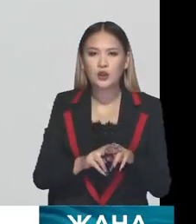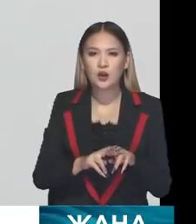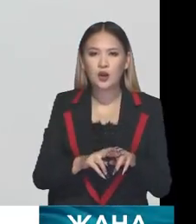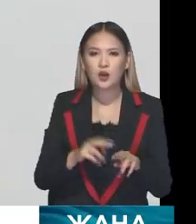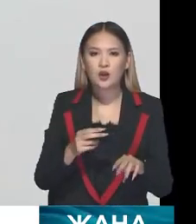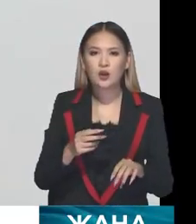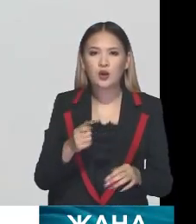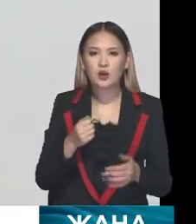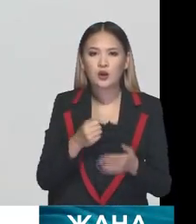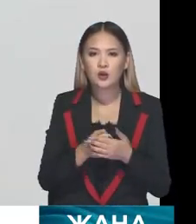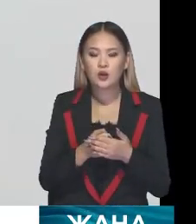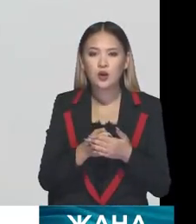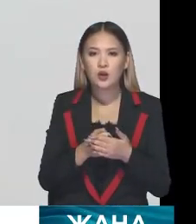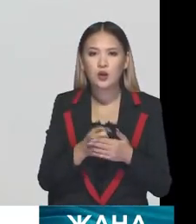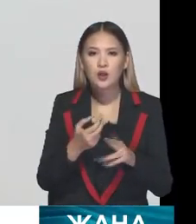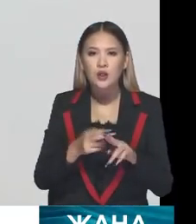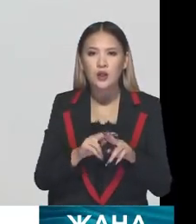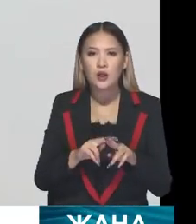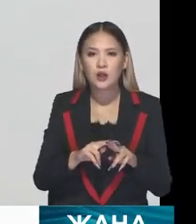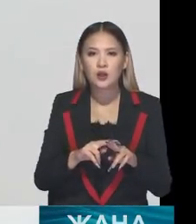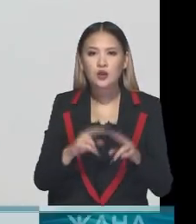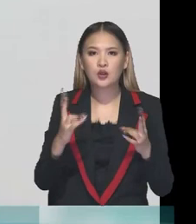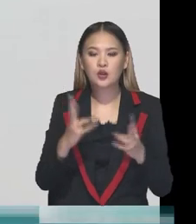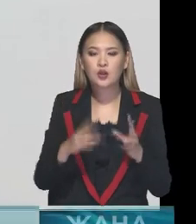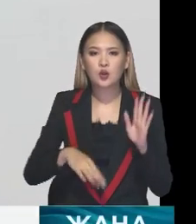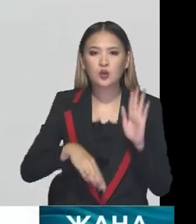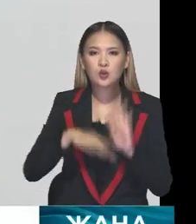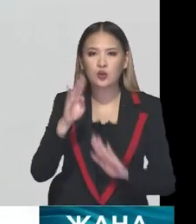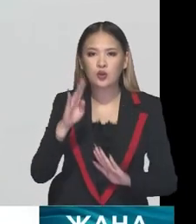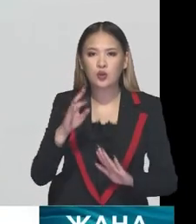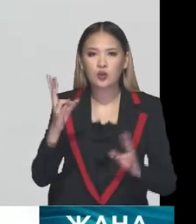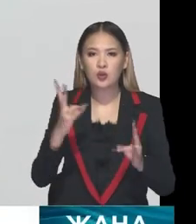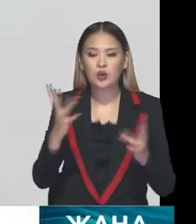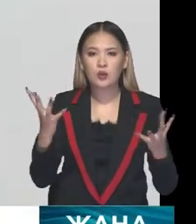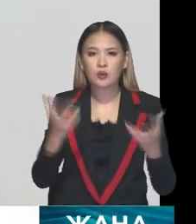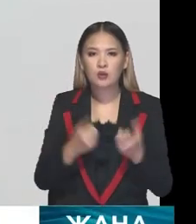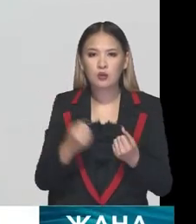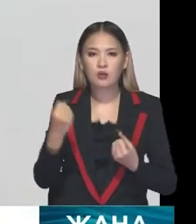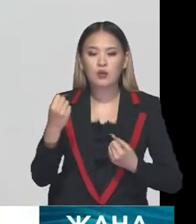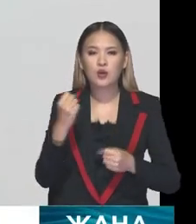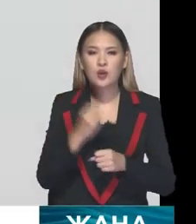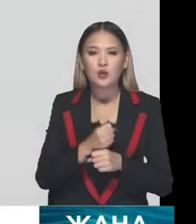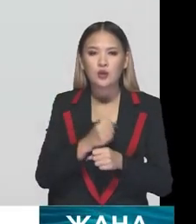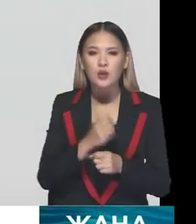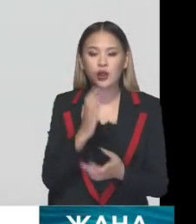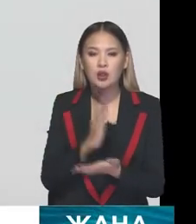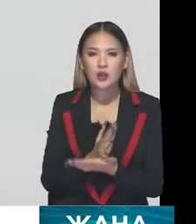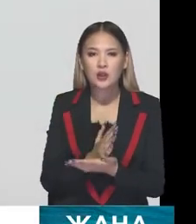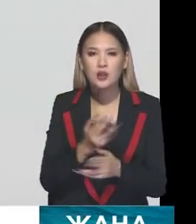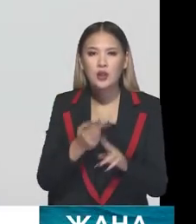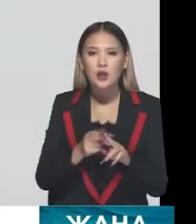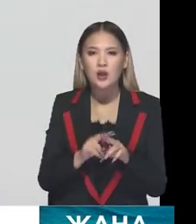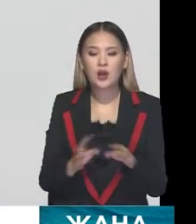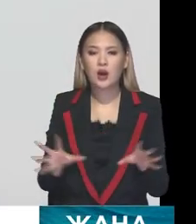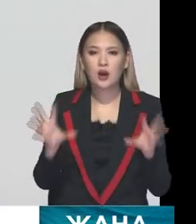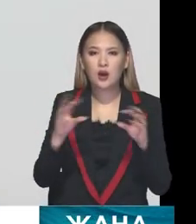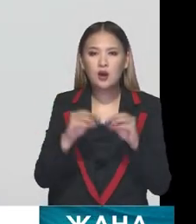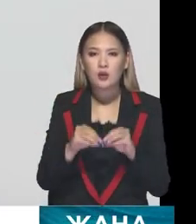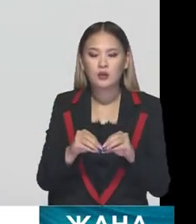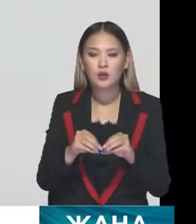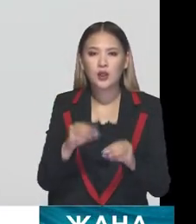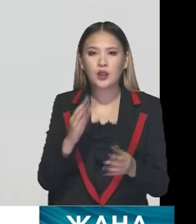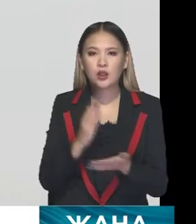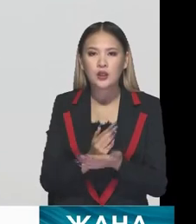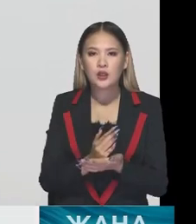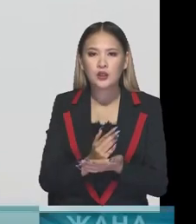жолдардың жай-күйін қанағатты жақсы жағдайға жеткізуге бағытталып жатқан жұмыстар бар. Сонымен қатар біз